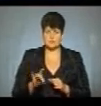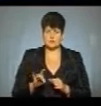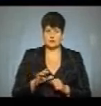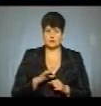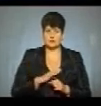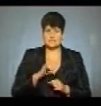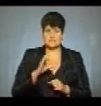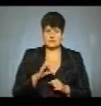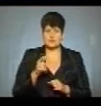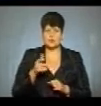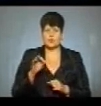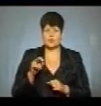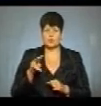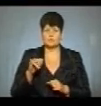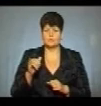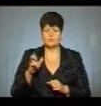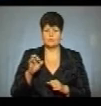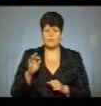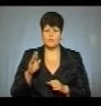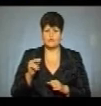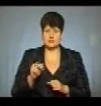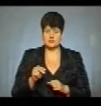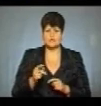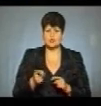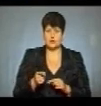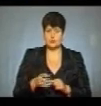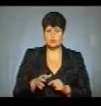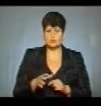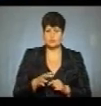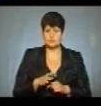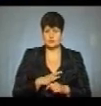Сидір Голубович, пов'язаний з Тернополем. В Тернополі формувалася